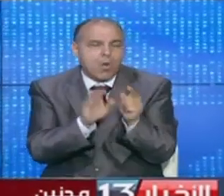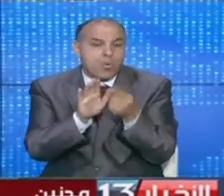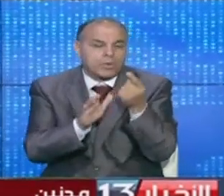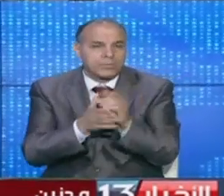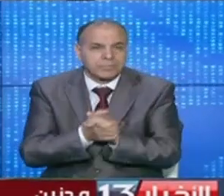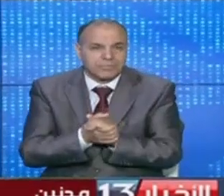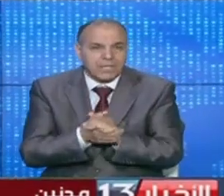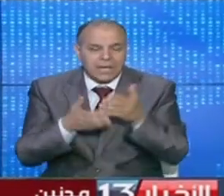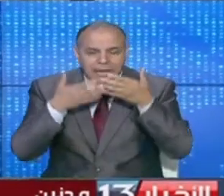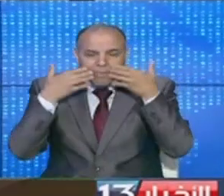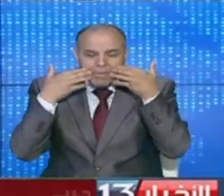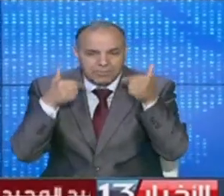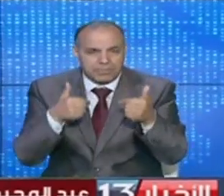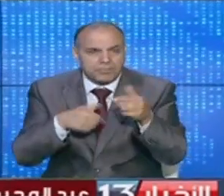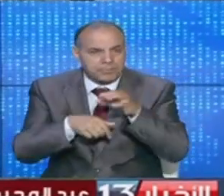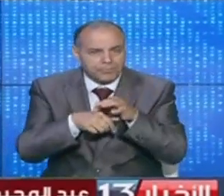بالنسبه